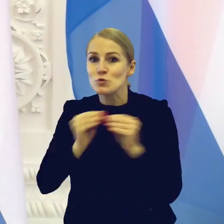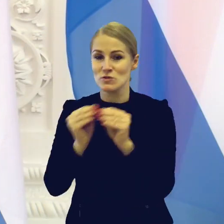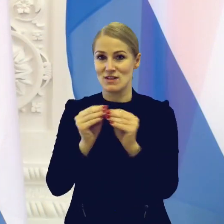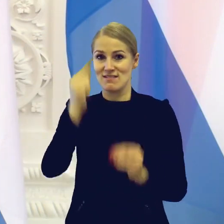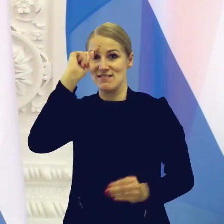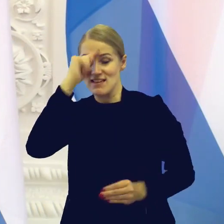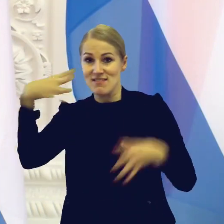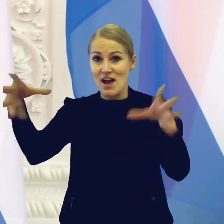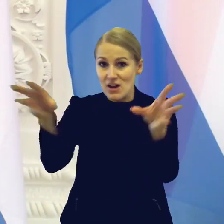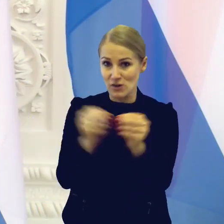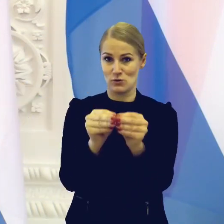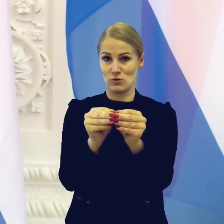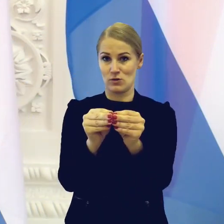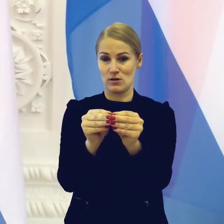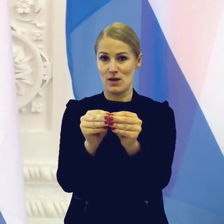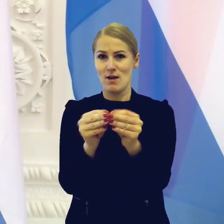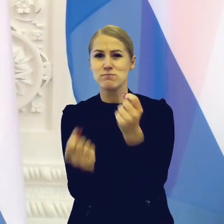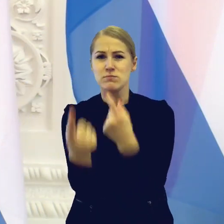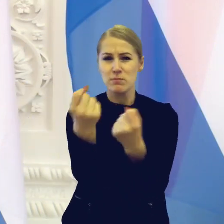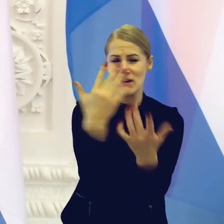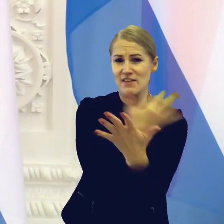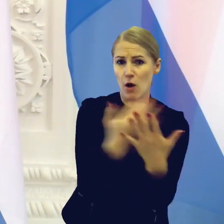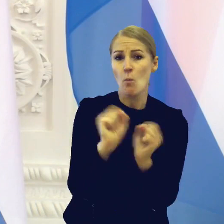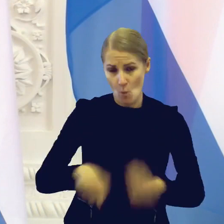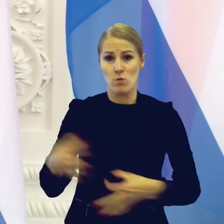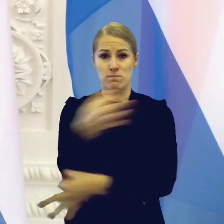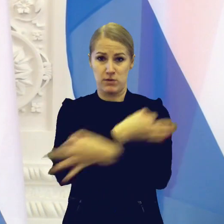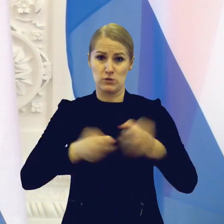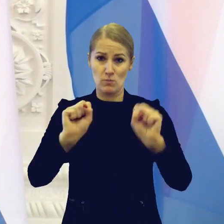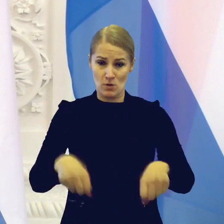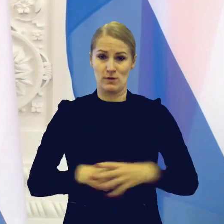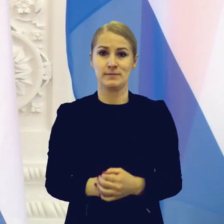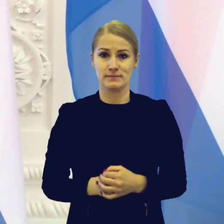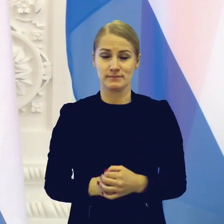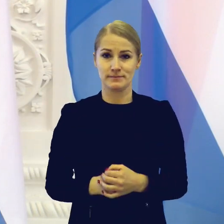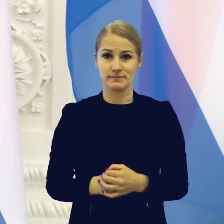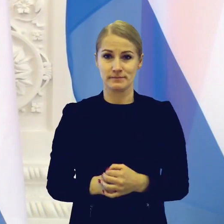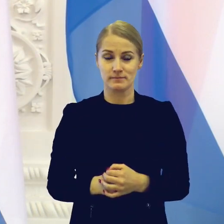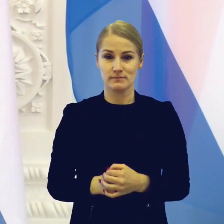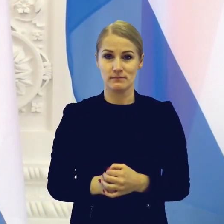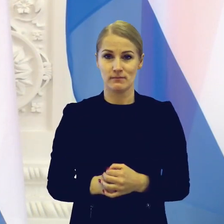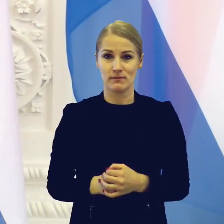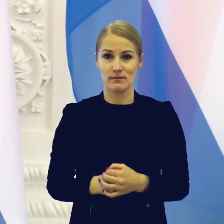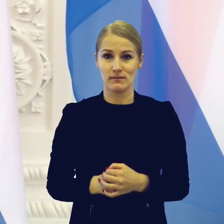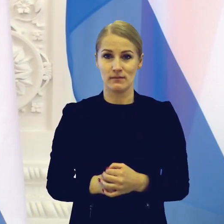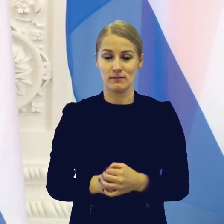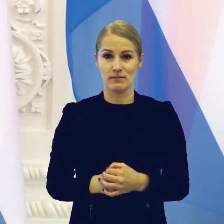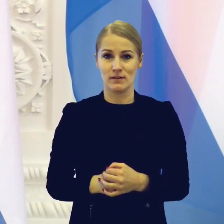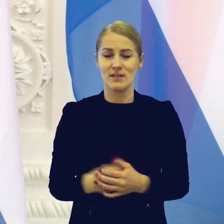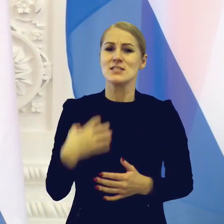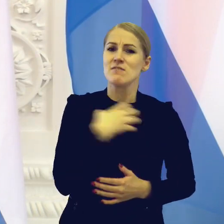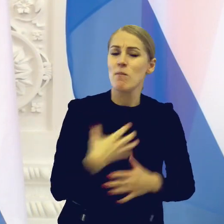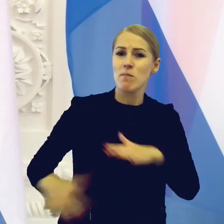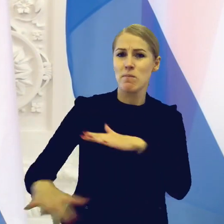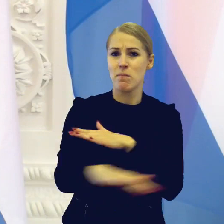Indija tuos iššūkius, su kuriais mes šiuo metu susidurėme, pasiremdami, žinoma, ir tuo pagrindu,